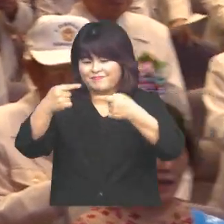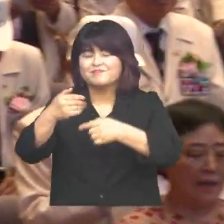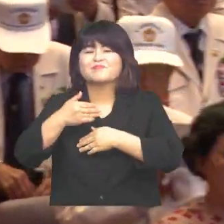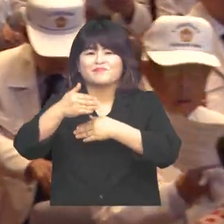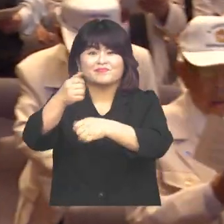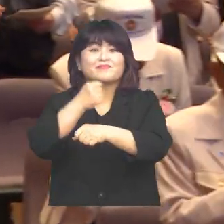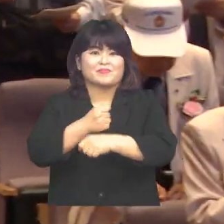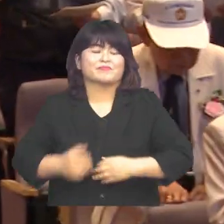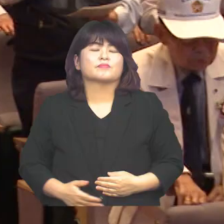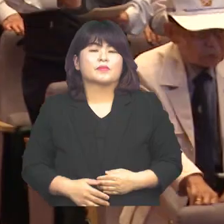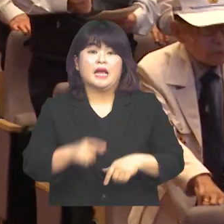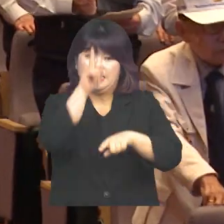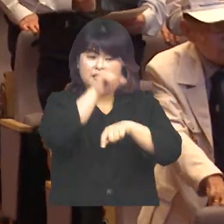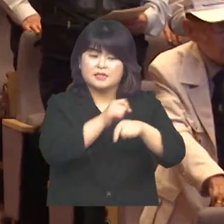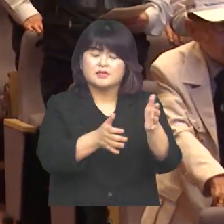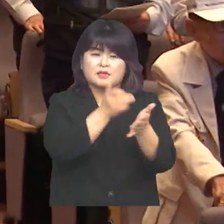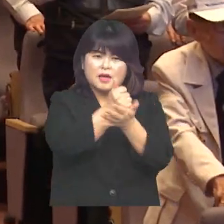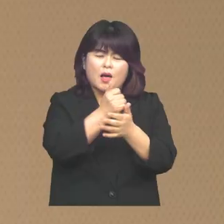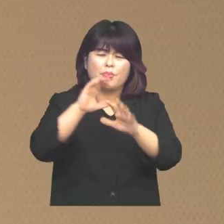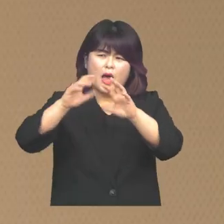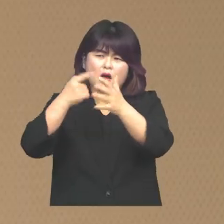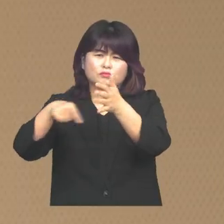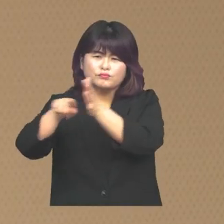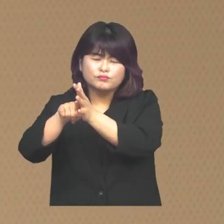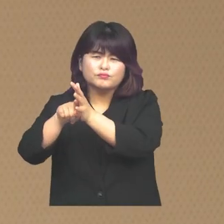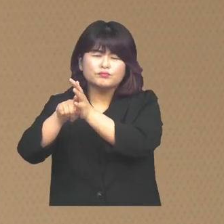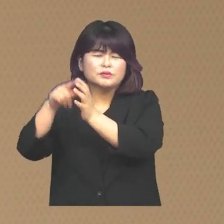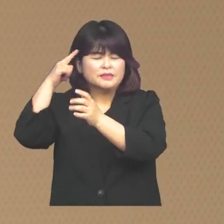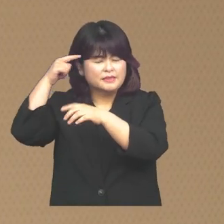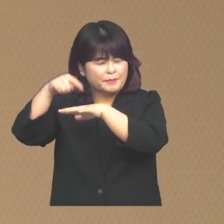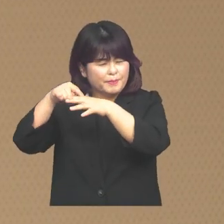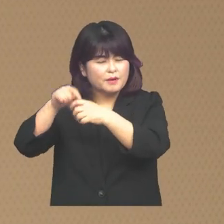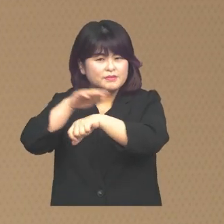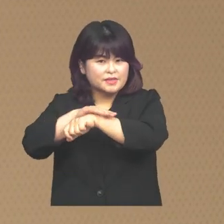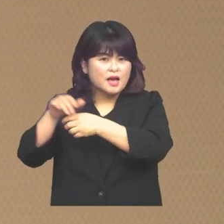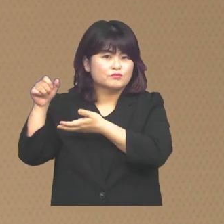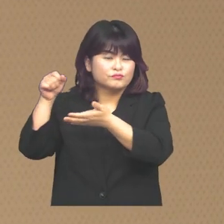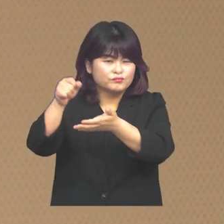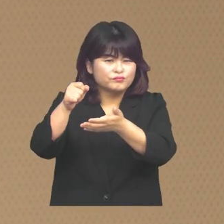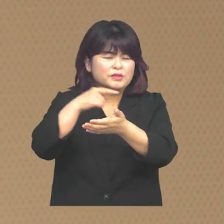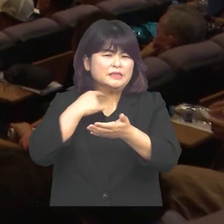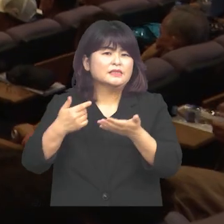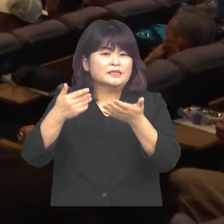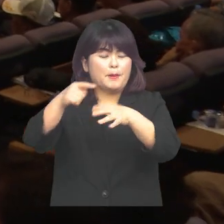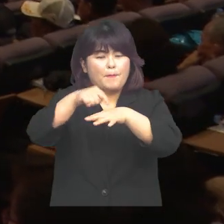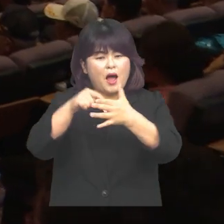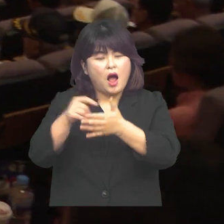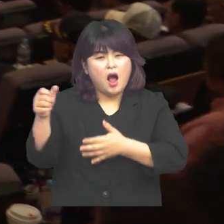재창순으로 진행됐습니다. 이상일 시장은 호국 영웅들의 숭고한 나라사랑 정신과